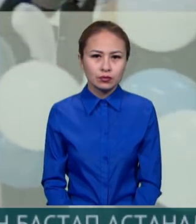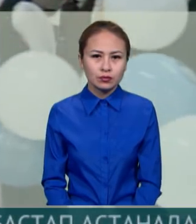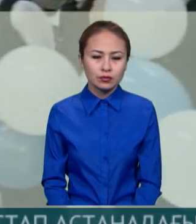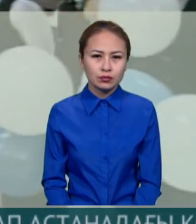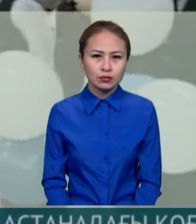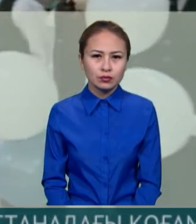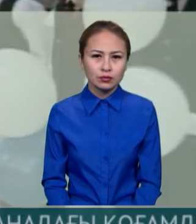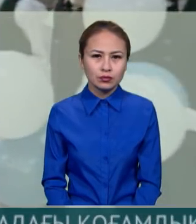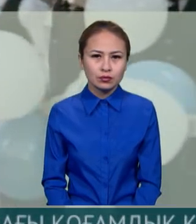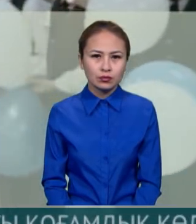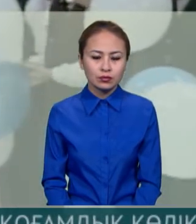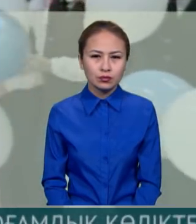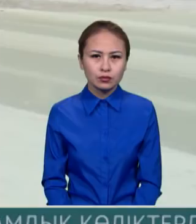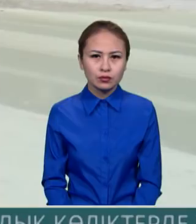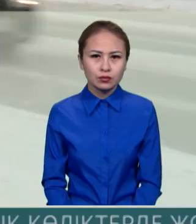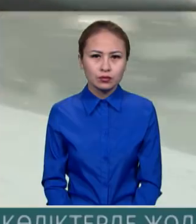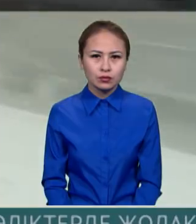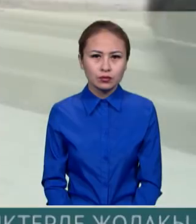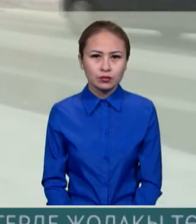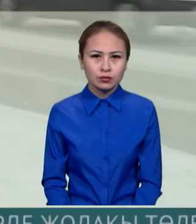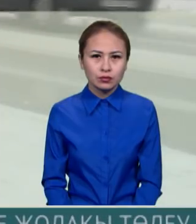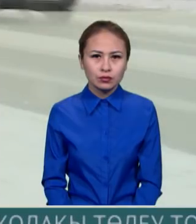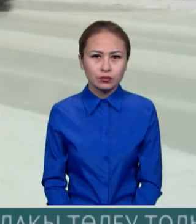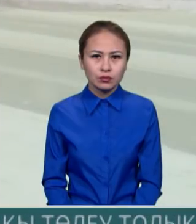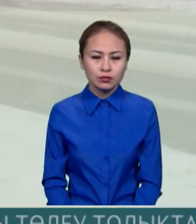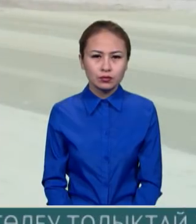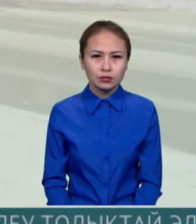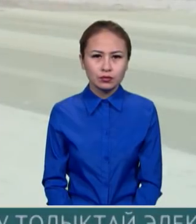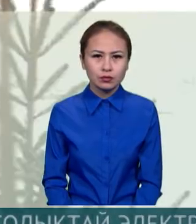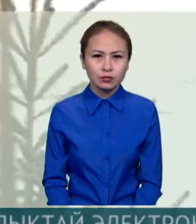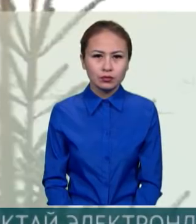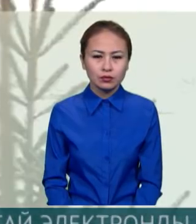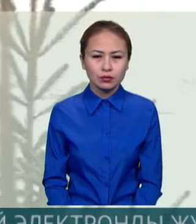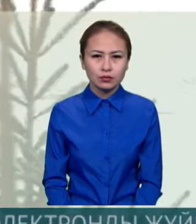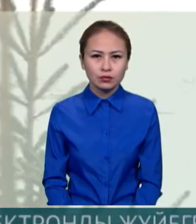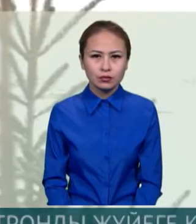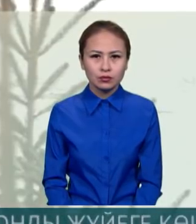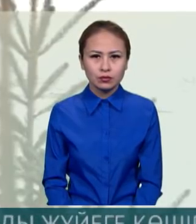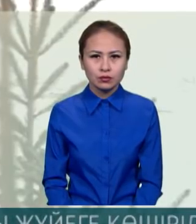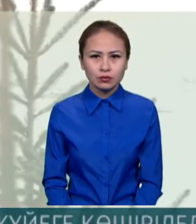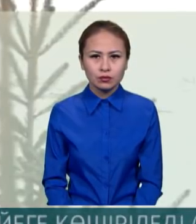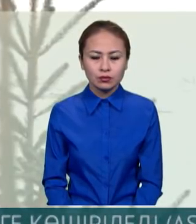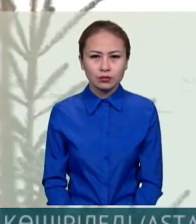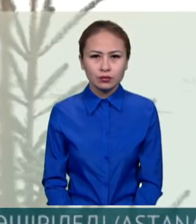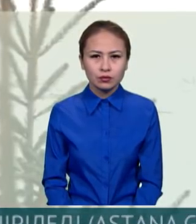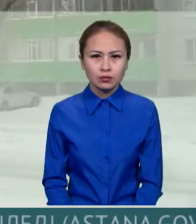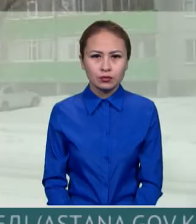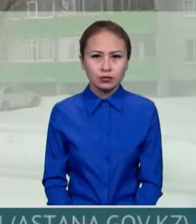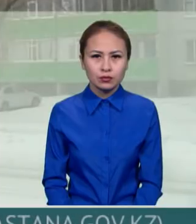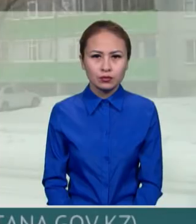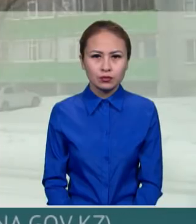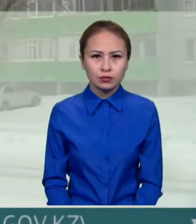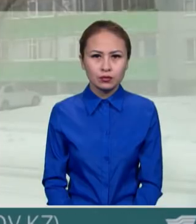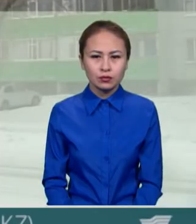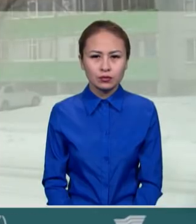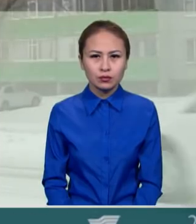қазынасынан 800 миллион теңге бөлінді. Осыдан 10 жыл бұрын бой көтерген Болашақ шағын ауданында бүгінде 16 мыңнан астам тұрғын бар. Бұған